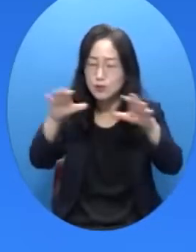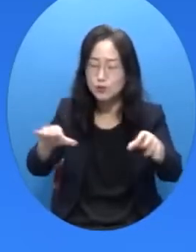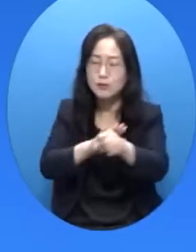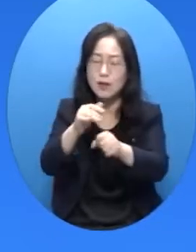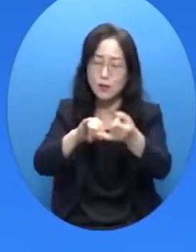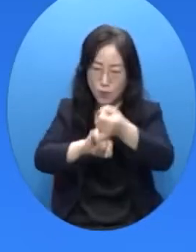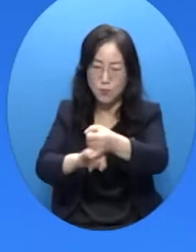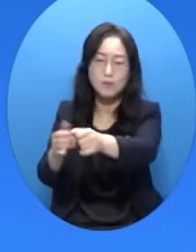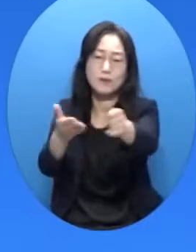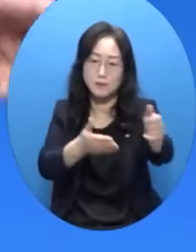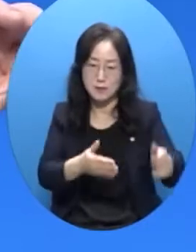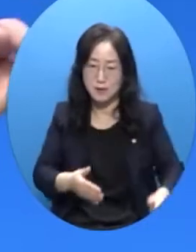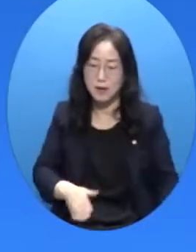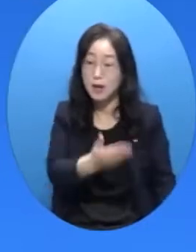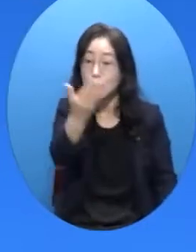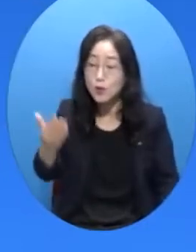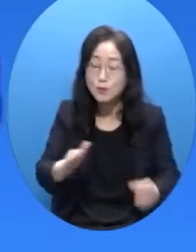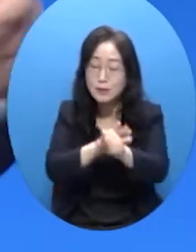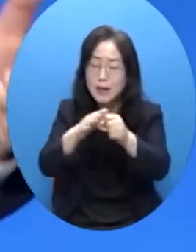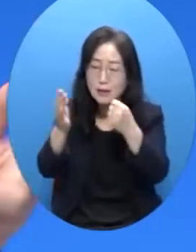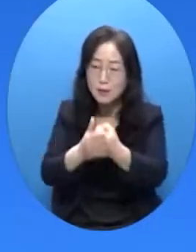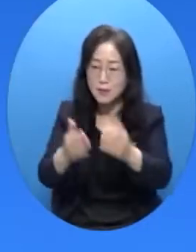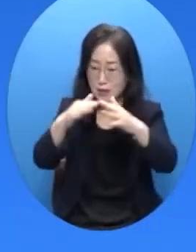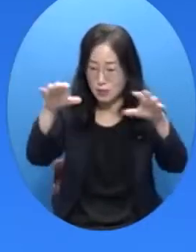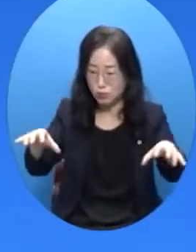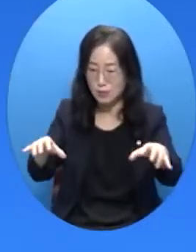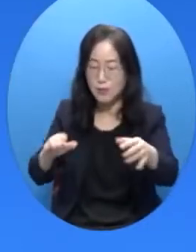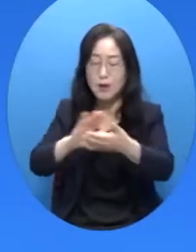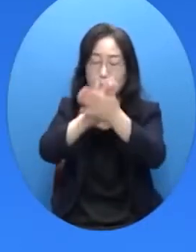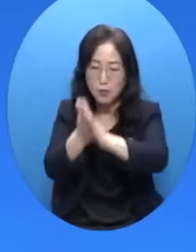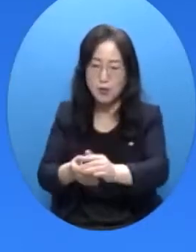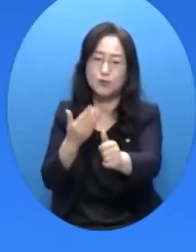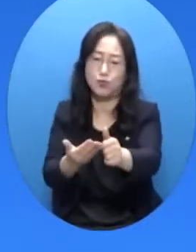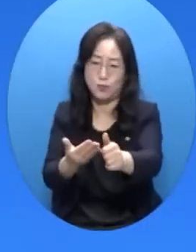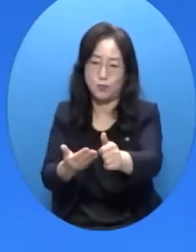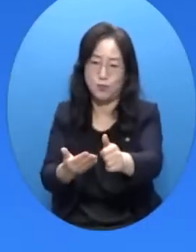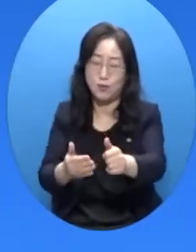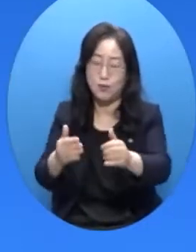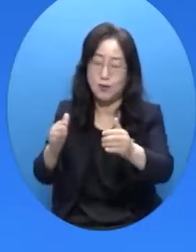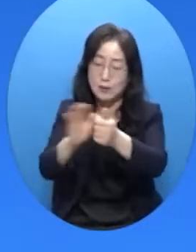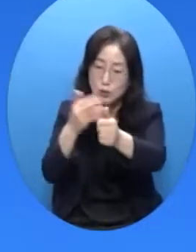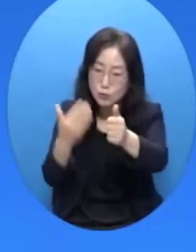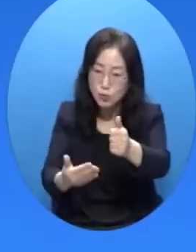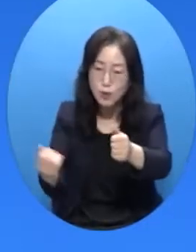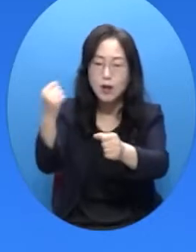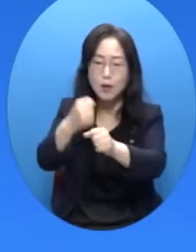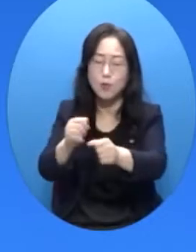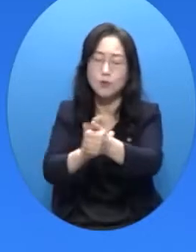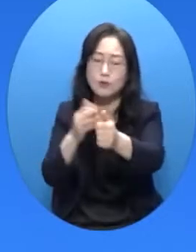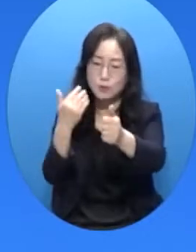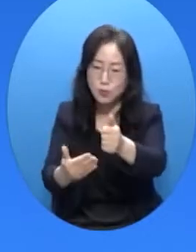신앙생활을 열심히 하려고 하는데 그에 비해서 이웃사랑은 많이 부족합니다.